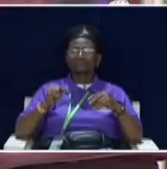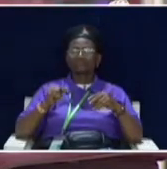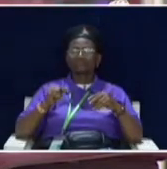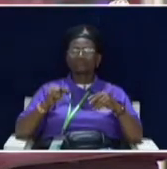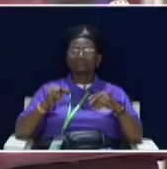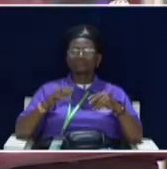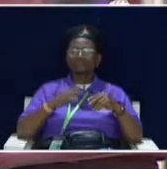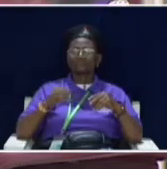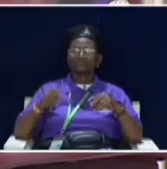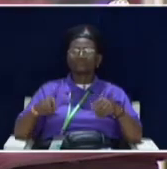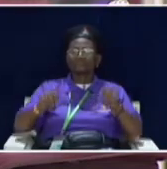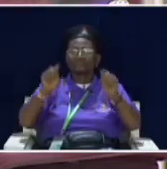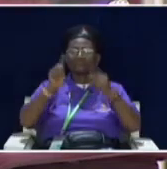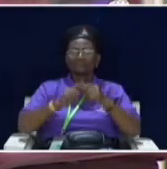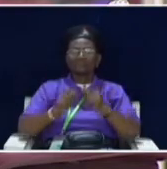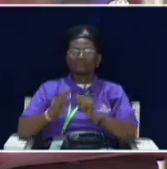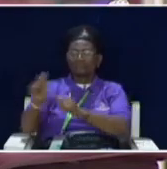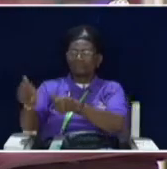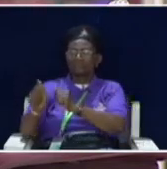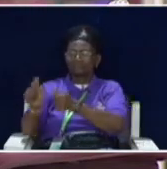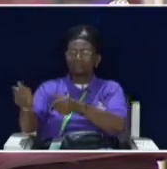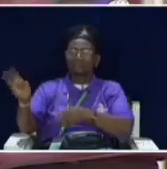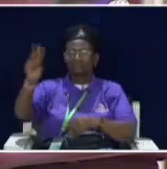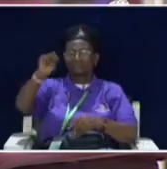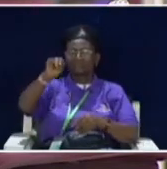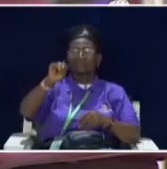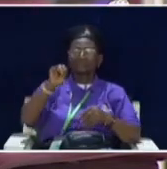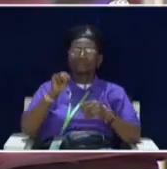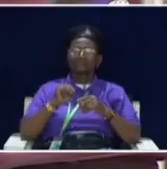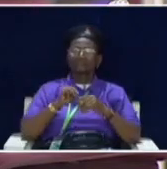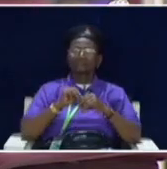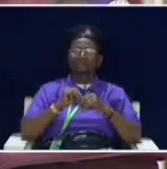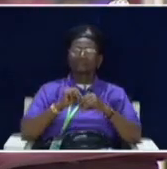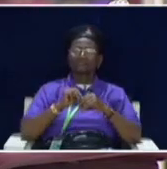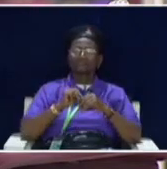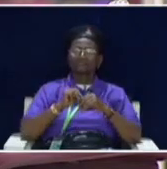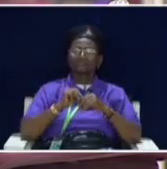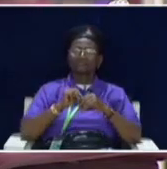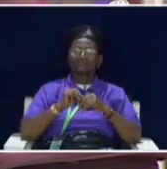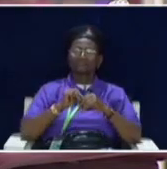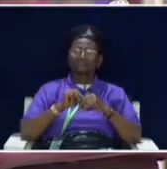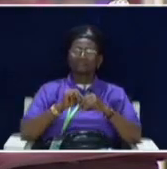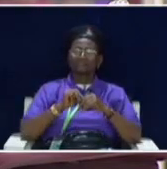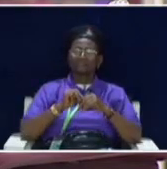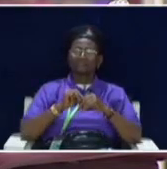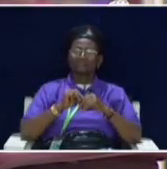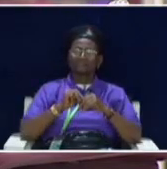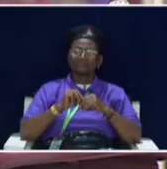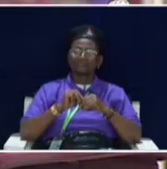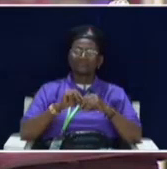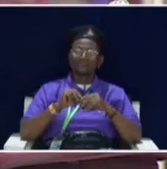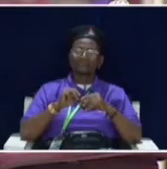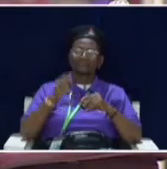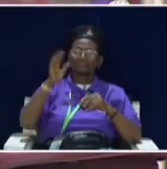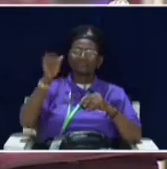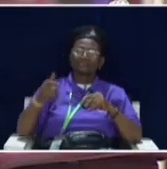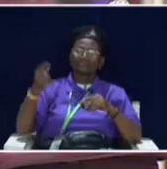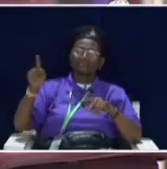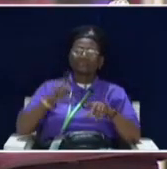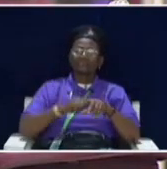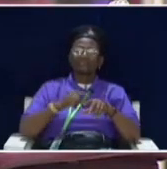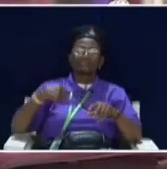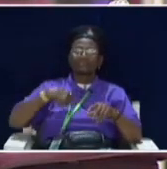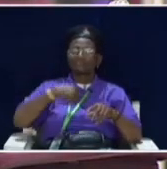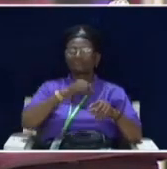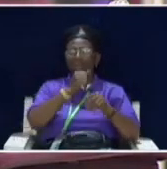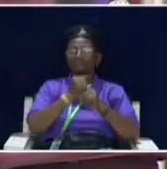And they try to follow them. Wọ́n wá pinnu wọ́n gbé káwọn tẹ̀lé wọn. By the time we got to Exodus chapter 14.